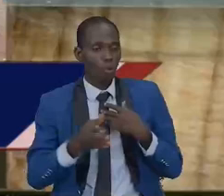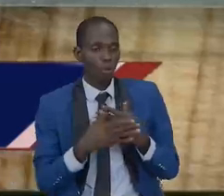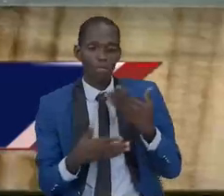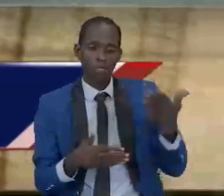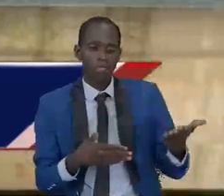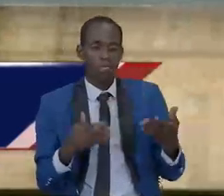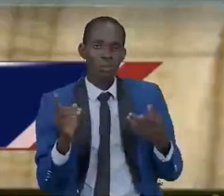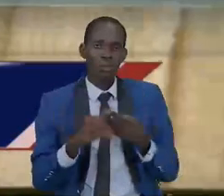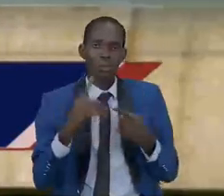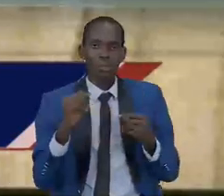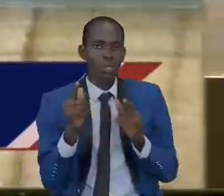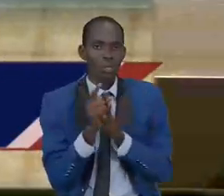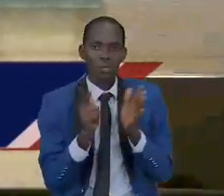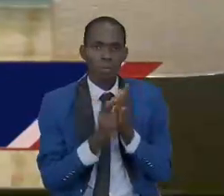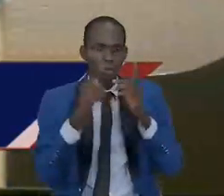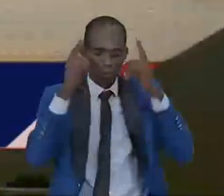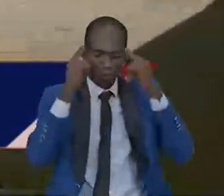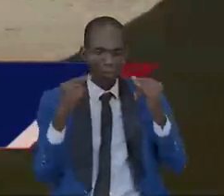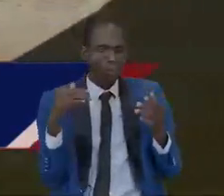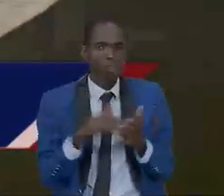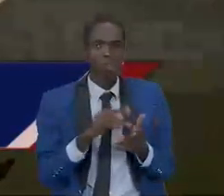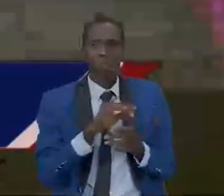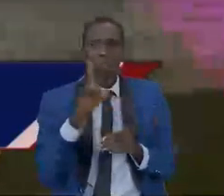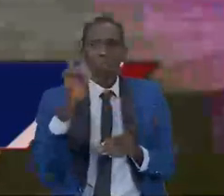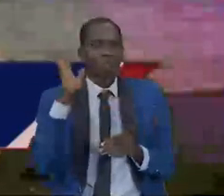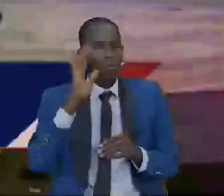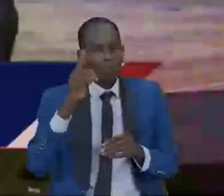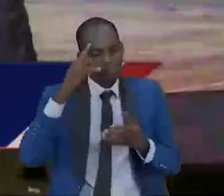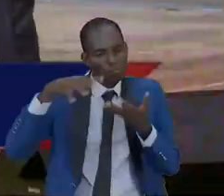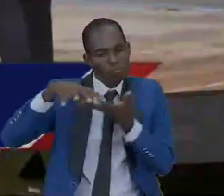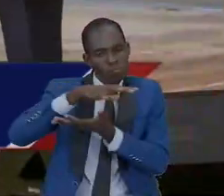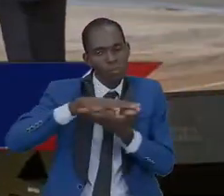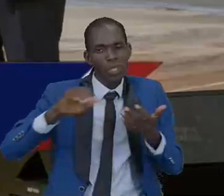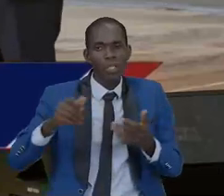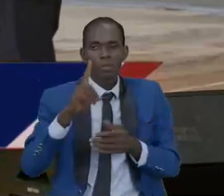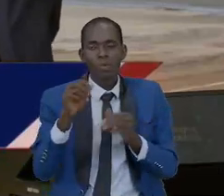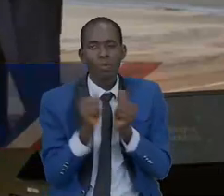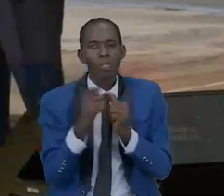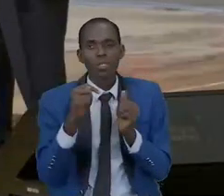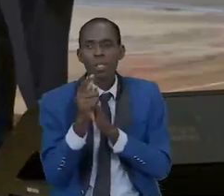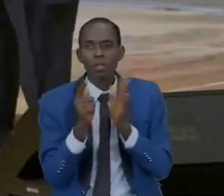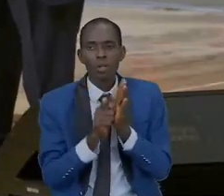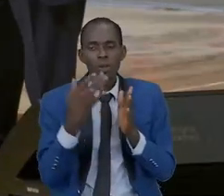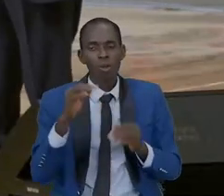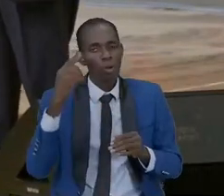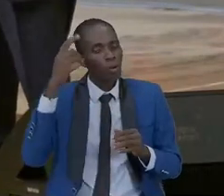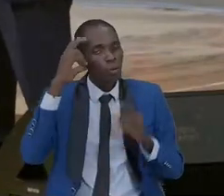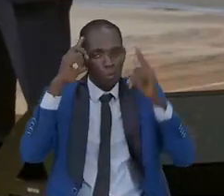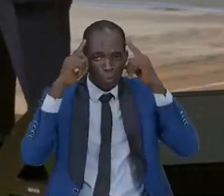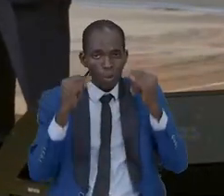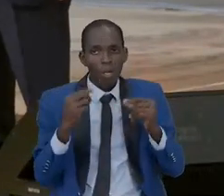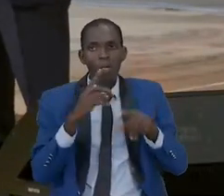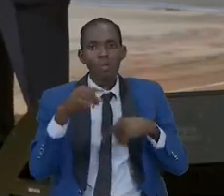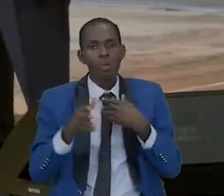loi de Moïse personne ne doit plus confondre qui que ce soit avec la loi de Moïse et reparti dans